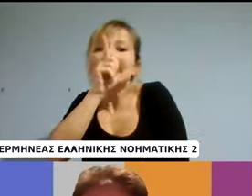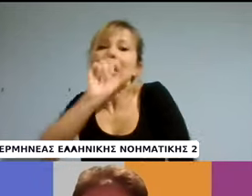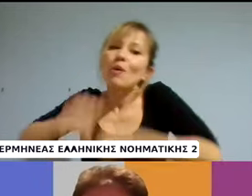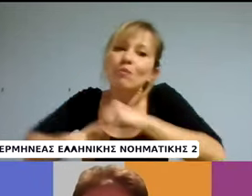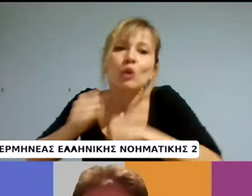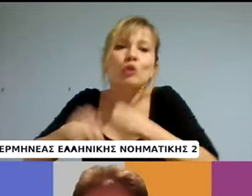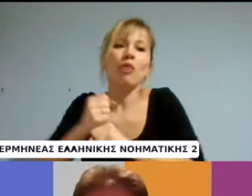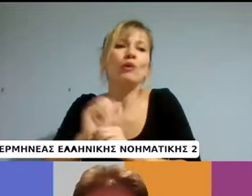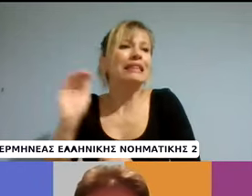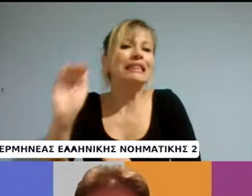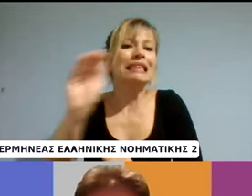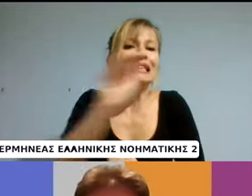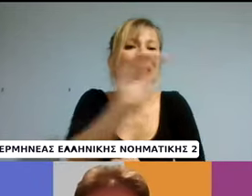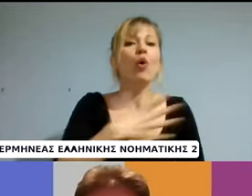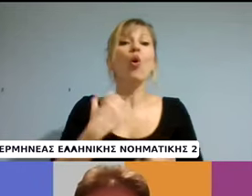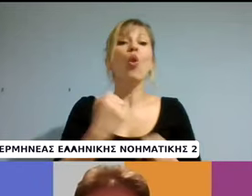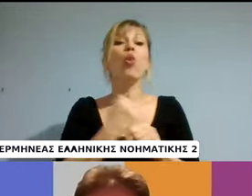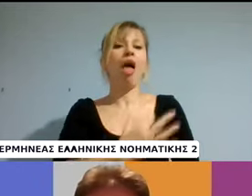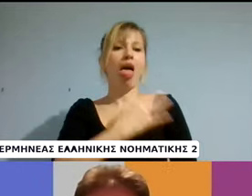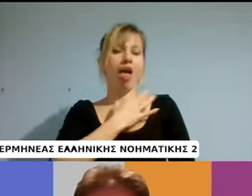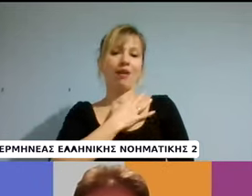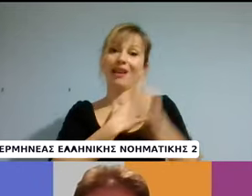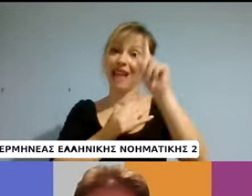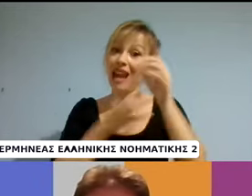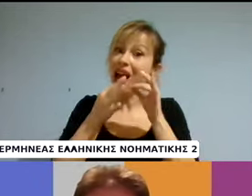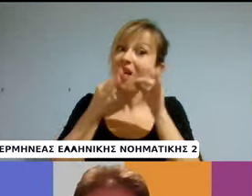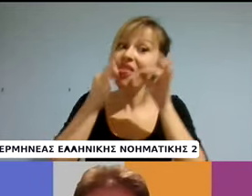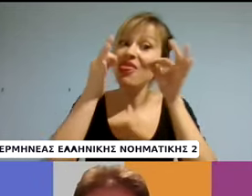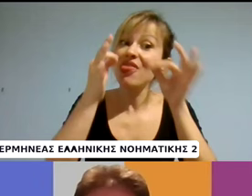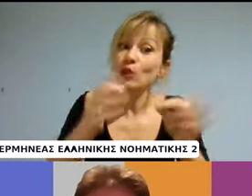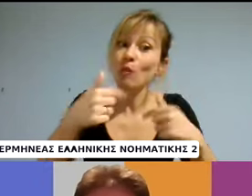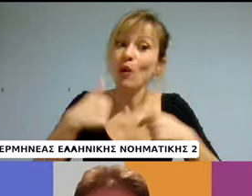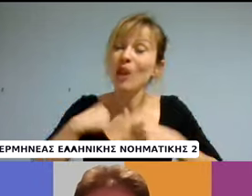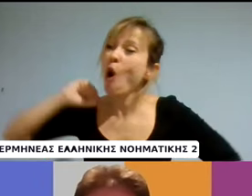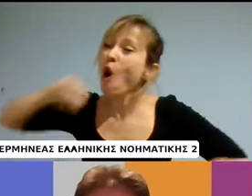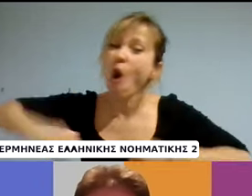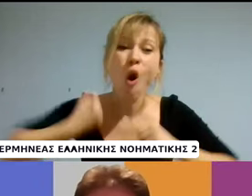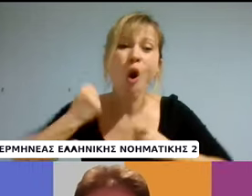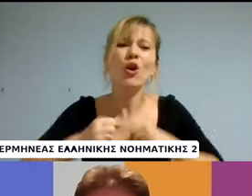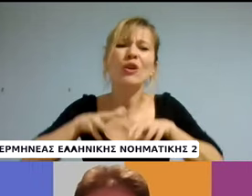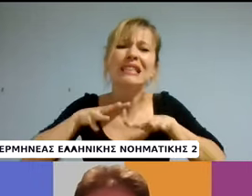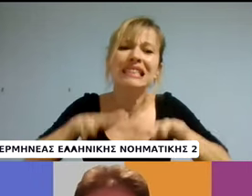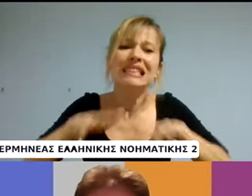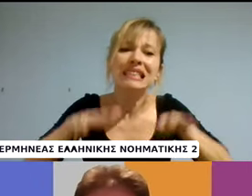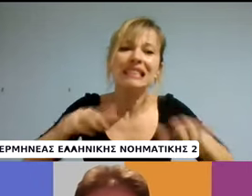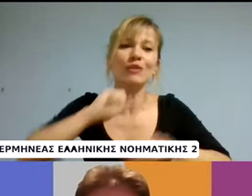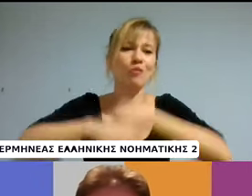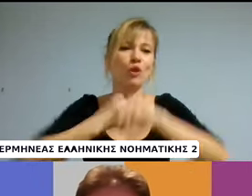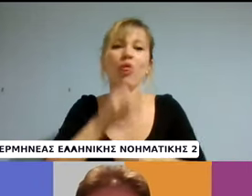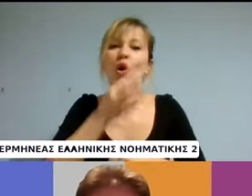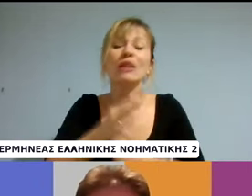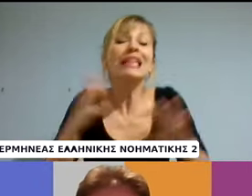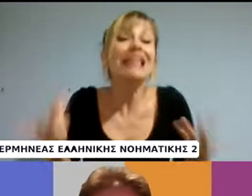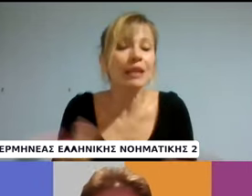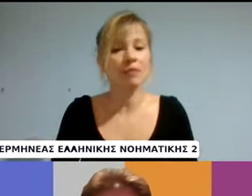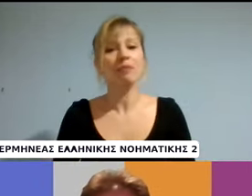δουλειές. Αλλά θα πω κάτι το οποίο λέω χρόνια τώρα και σε σπουδαστές και σπουδάστες που έχω διδάξει. Αν ξεκινήσει